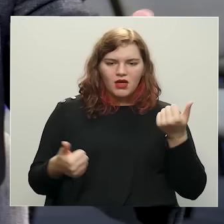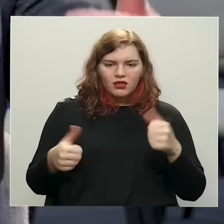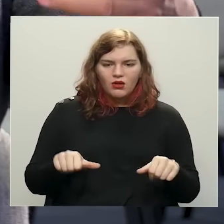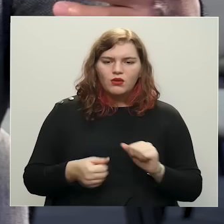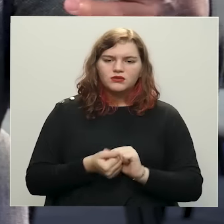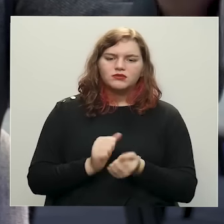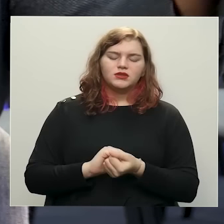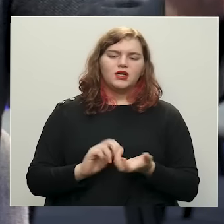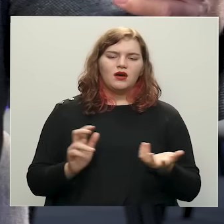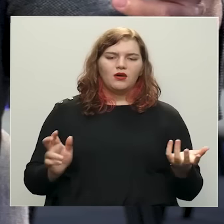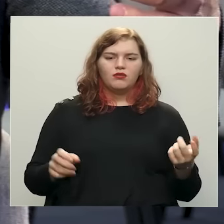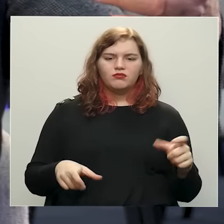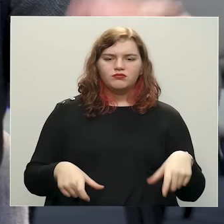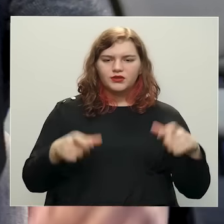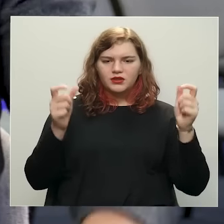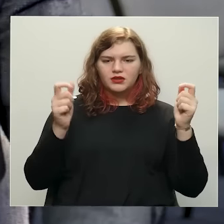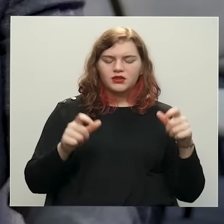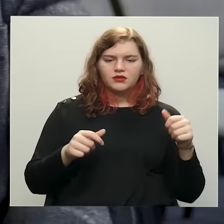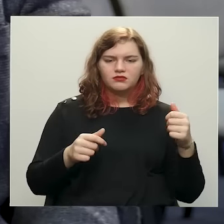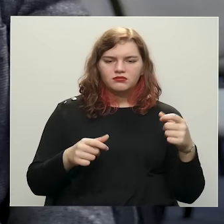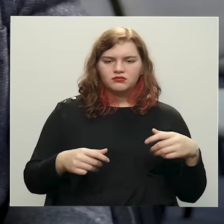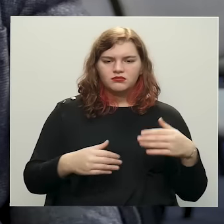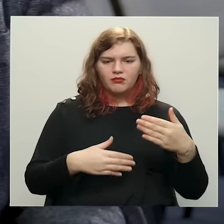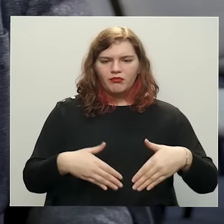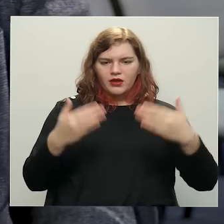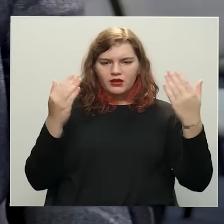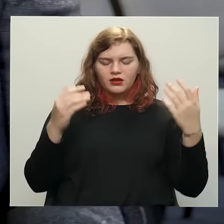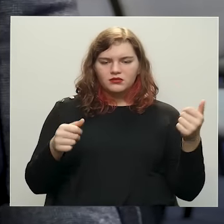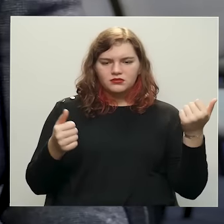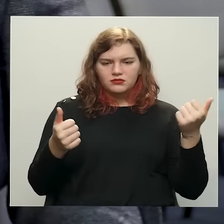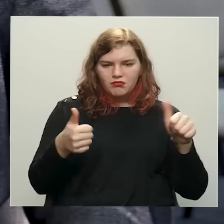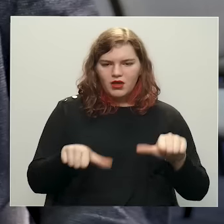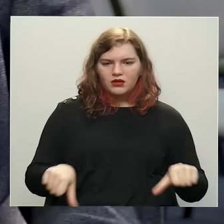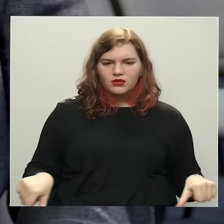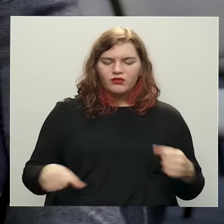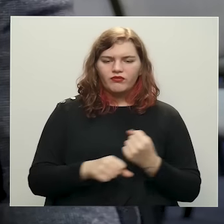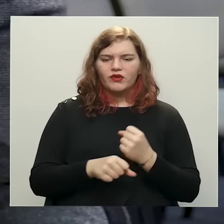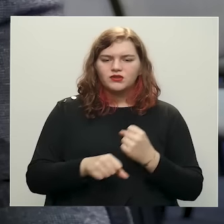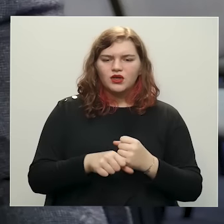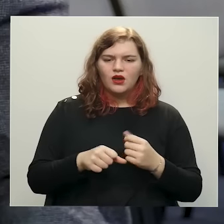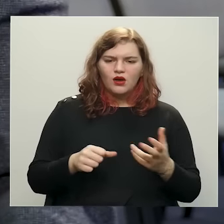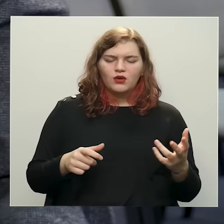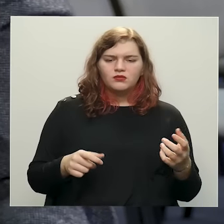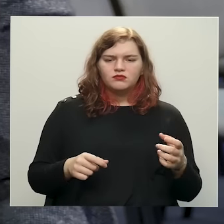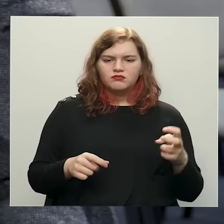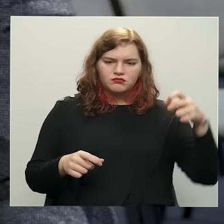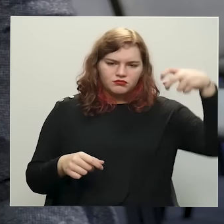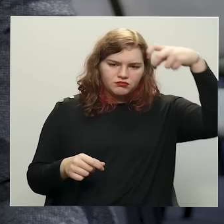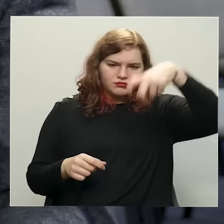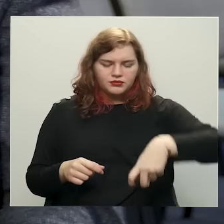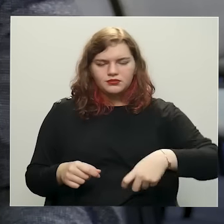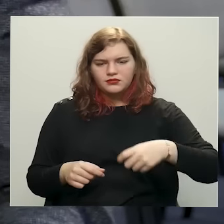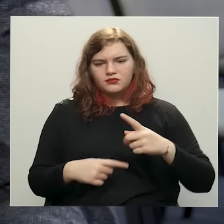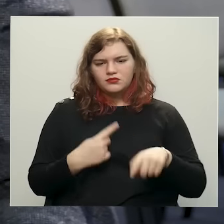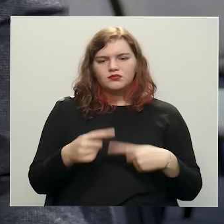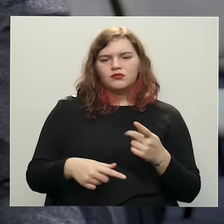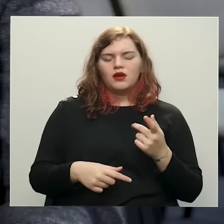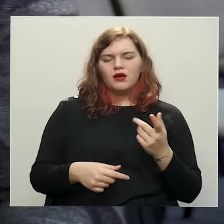pe da, pereții din beton. Venea și îl punea cu macaraua jos, așa era pe vremuri. Da, am văzut, am văzut. Punea cu macaraua da, și îl punea